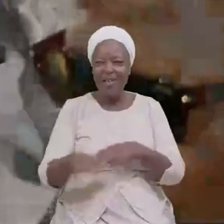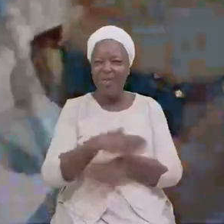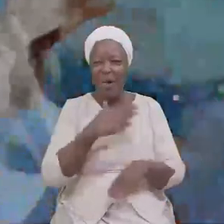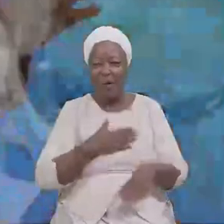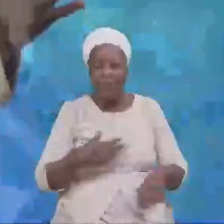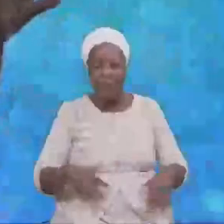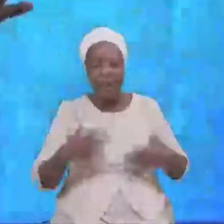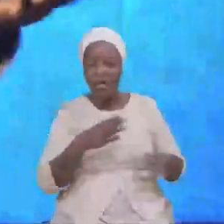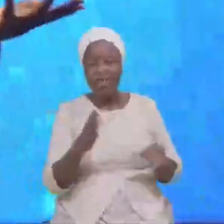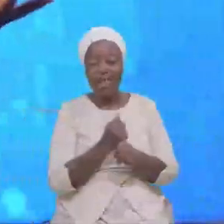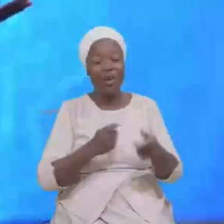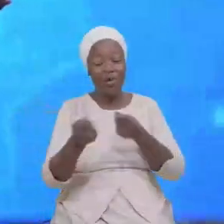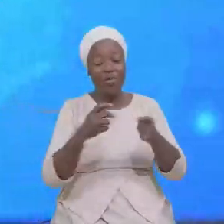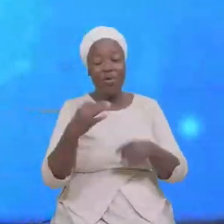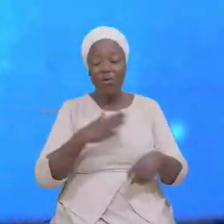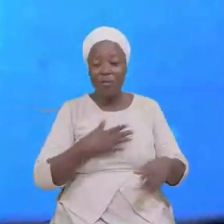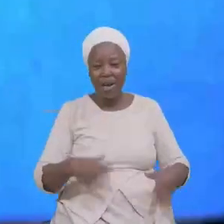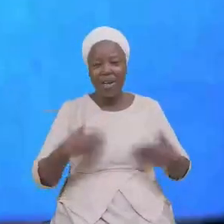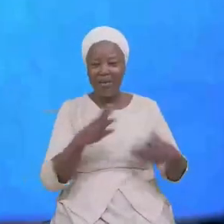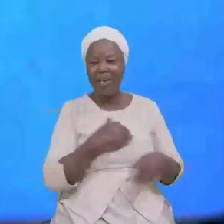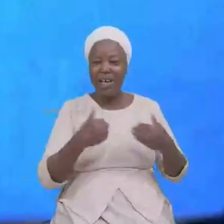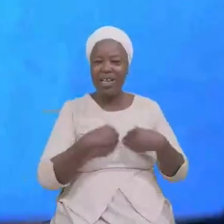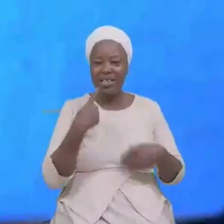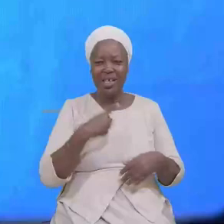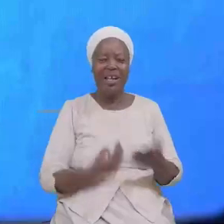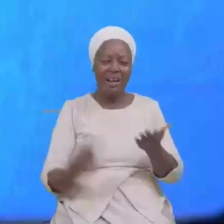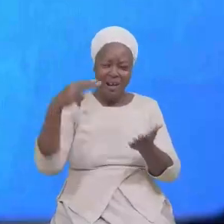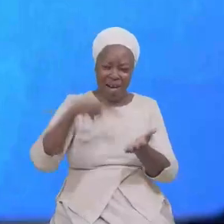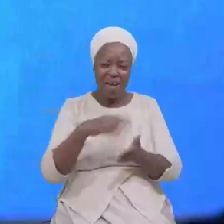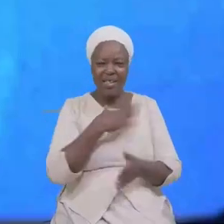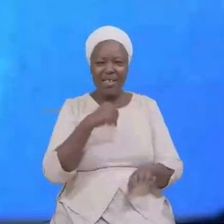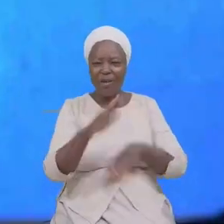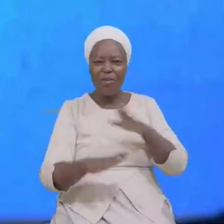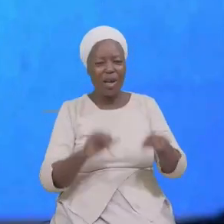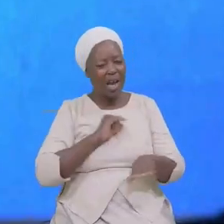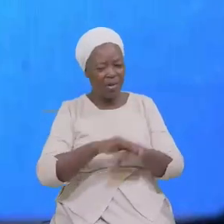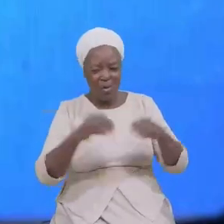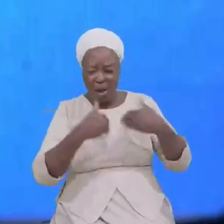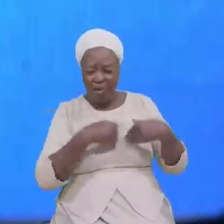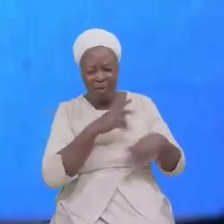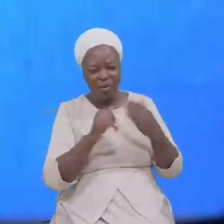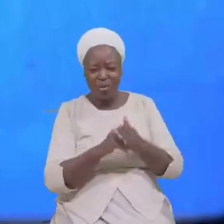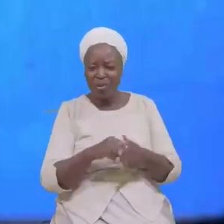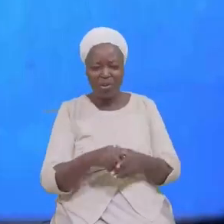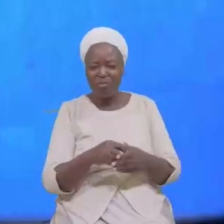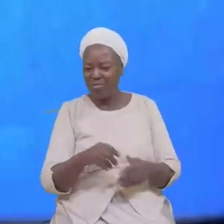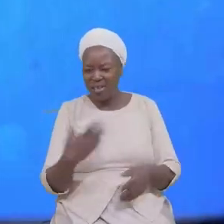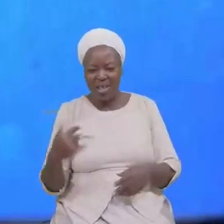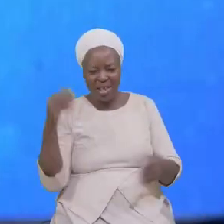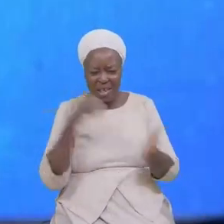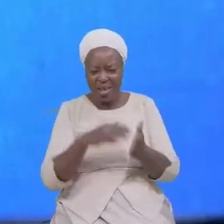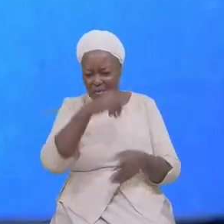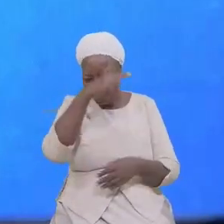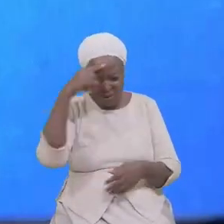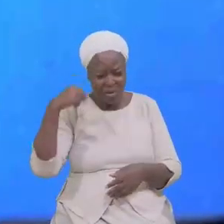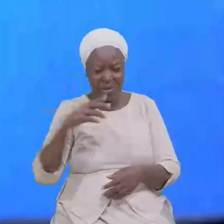de ma vie et il a dit, lève-toi et marche. Je n'ai plus besoin de béquilles comme pour moi. Le fauteuil roulant